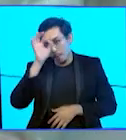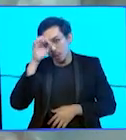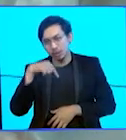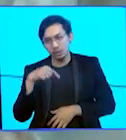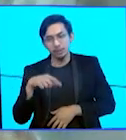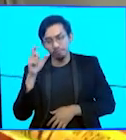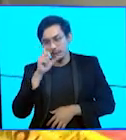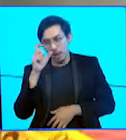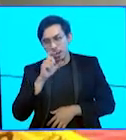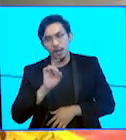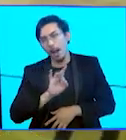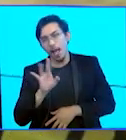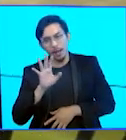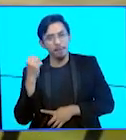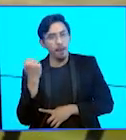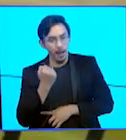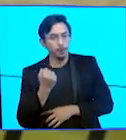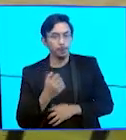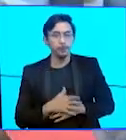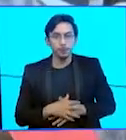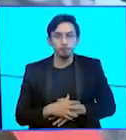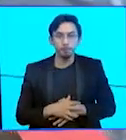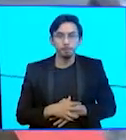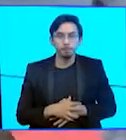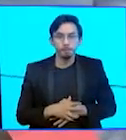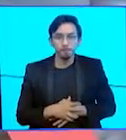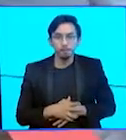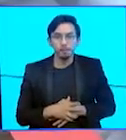pelaku. Dari Palembang, Sumatera Selatan, Firdaus, iNews, melaporkan.